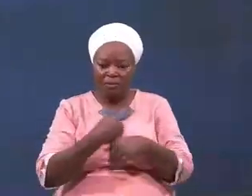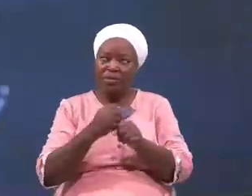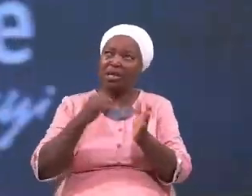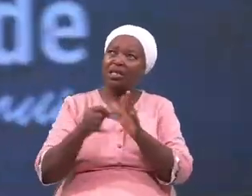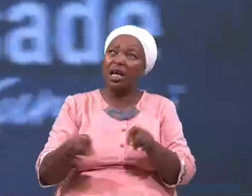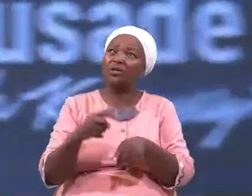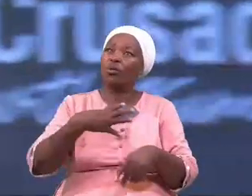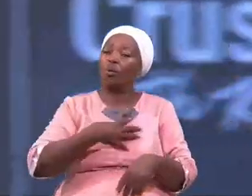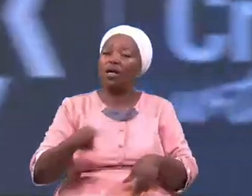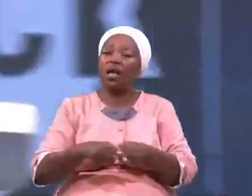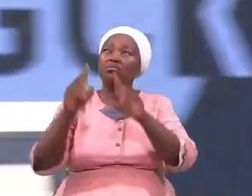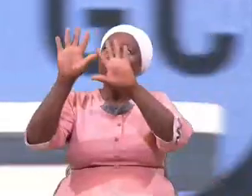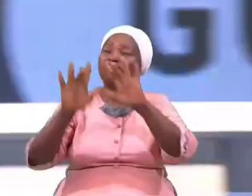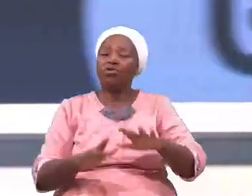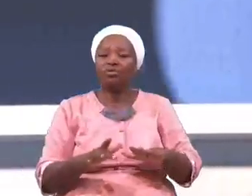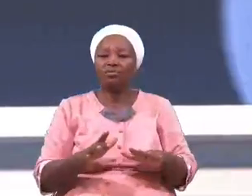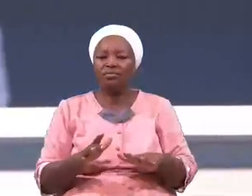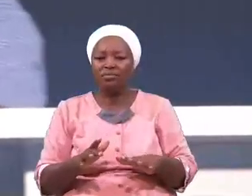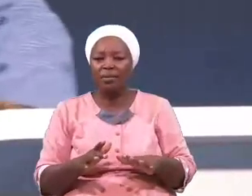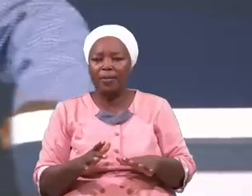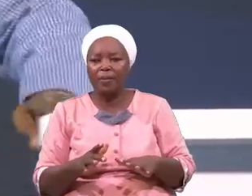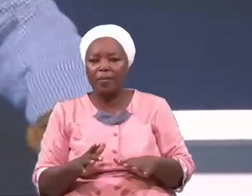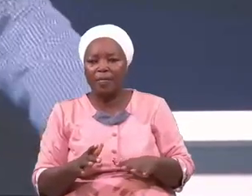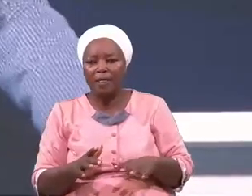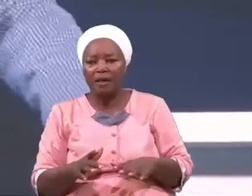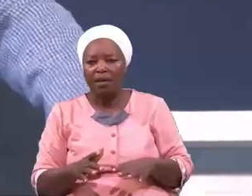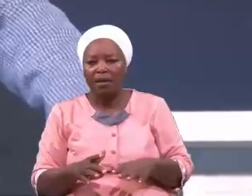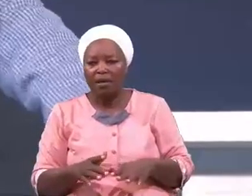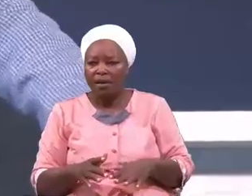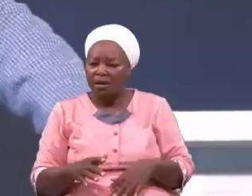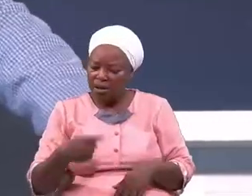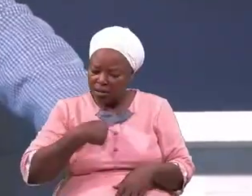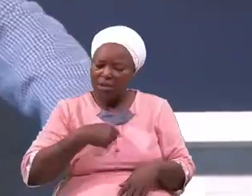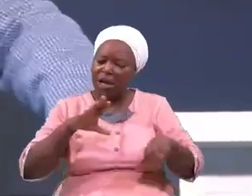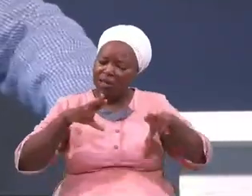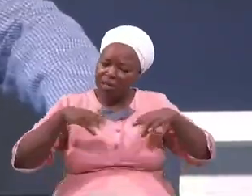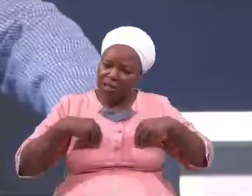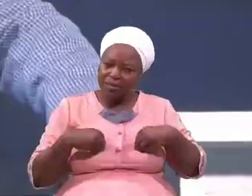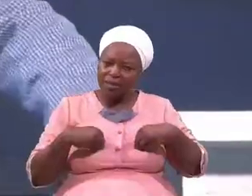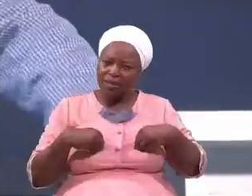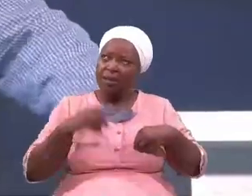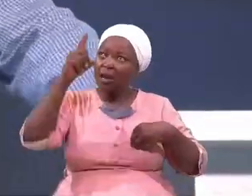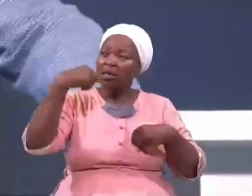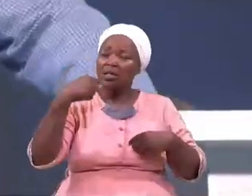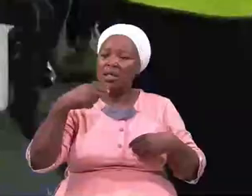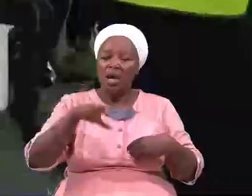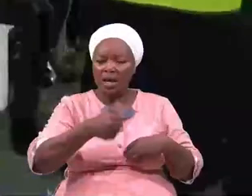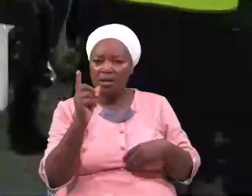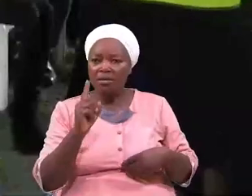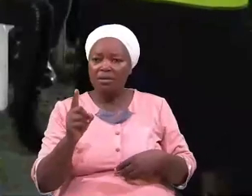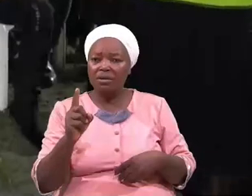Que si vos péchés sont rouges comme le cramoisi, il les rendra plus blancs que la neige. Je l'accepte.